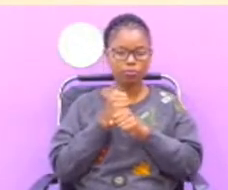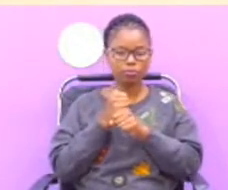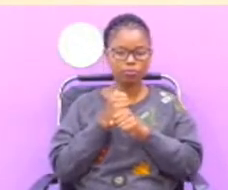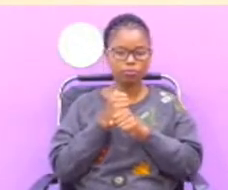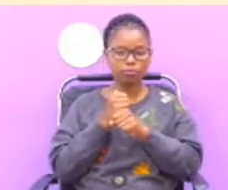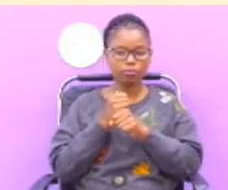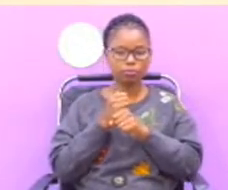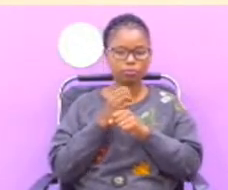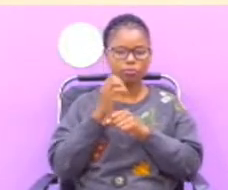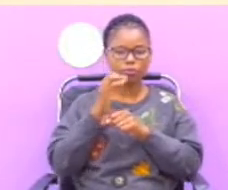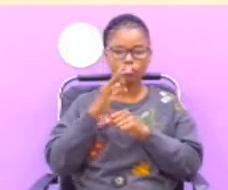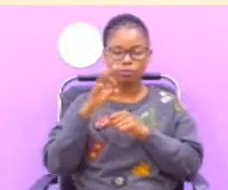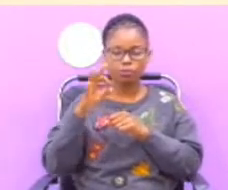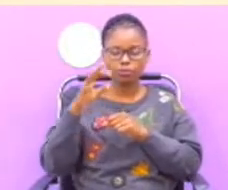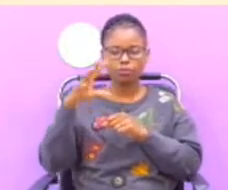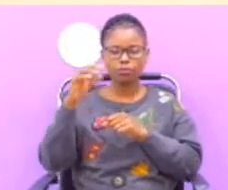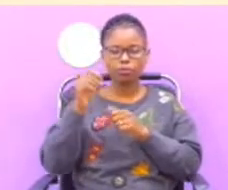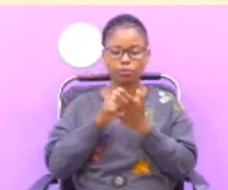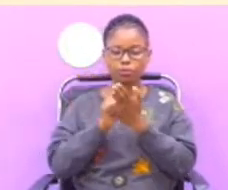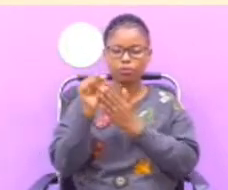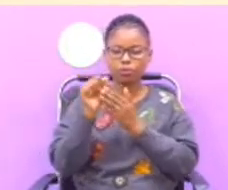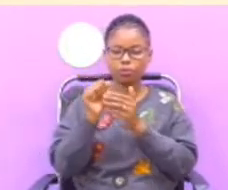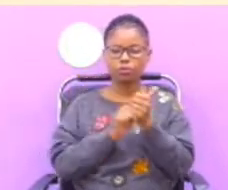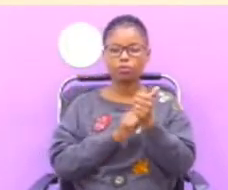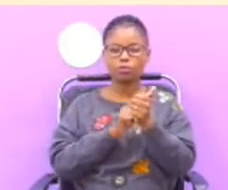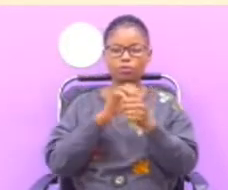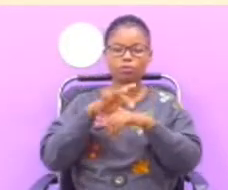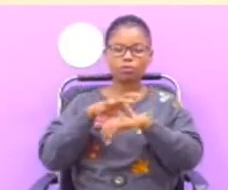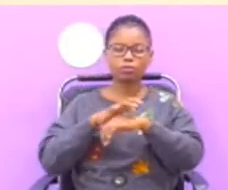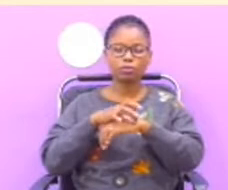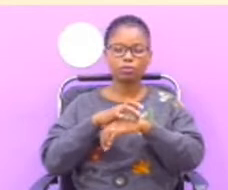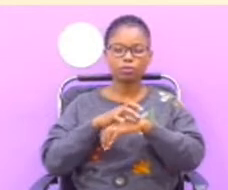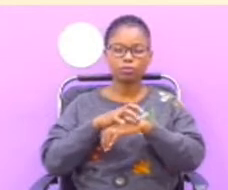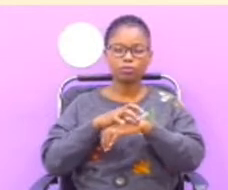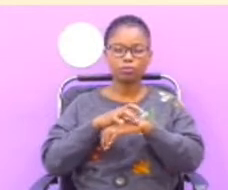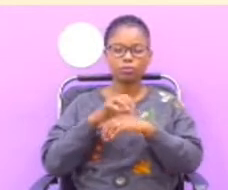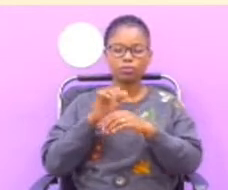wa gũthiĩ kũnũha thĩ magũthe mĩgamba mĩtwe